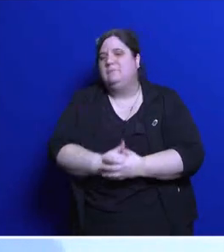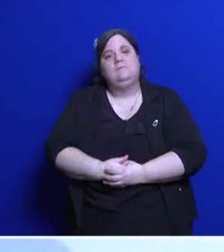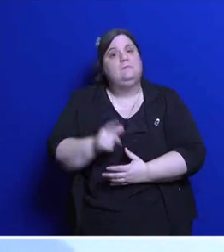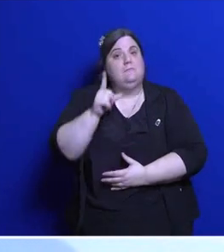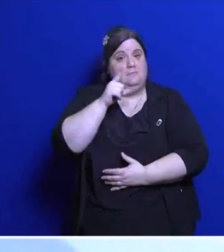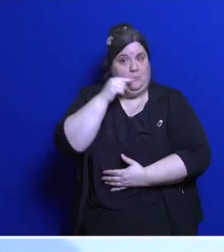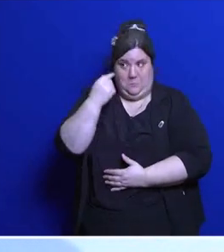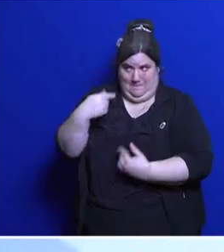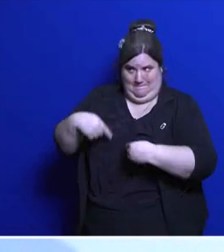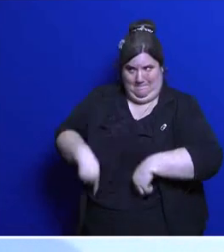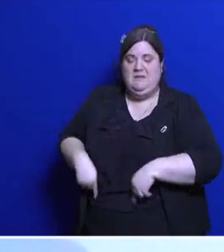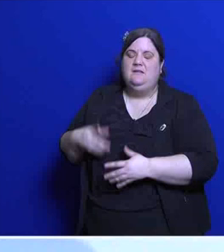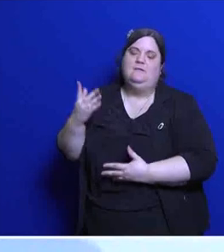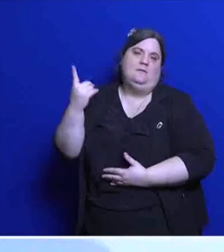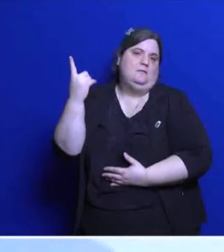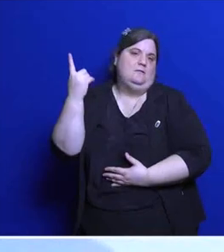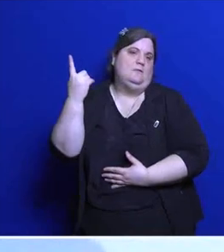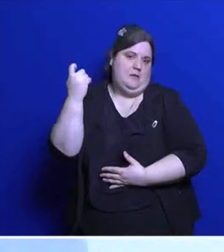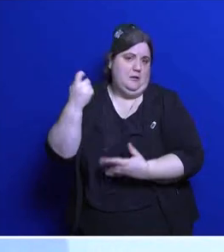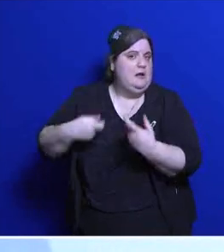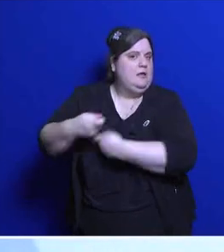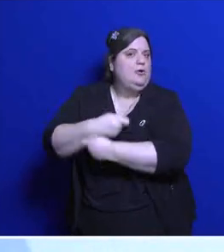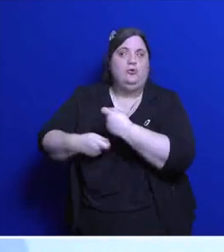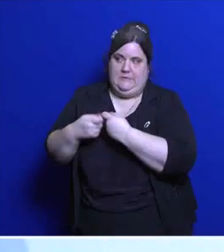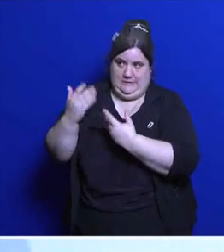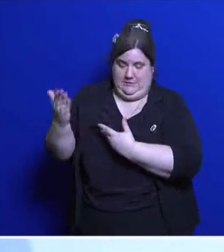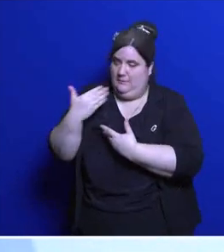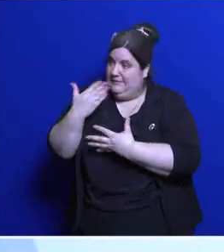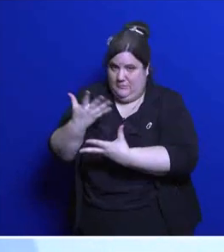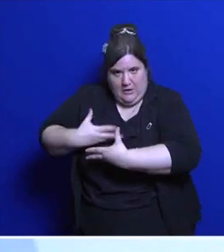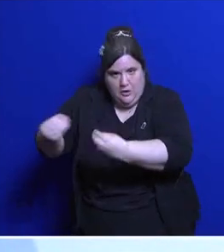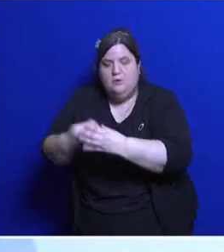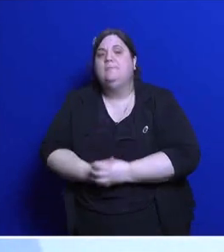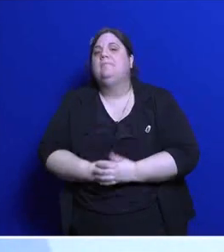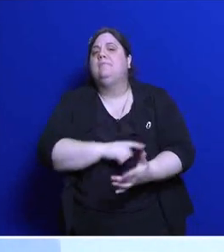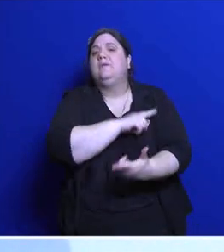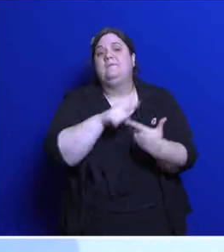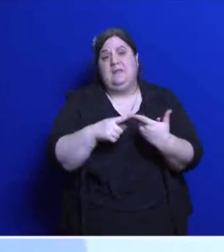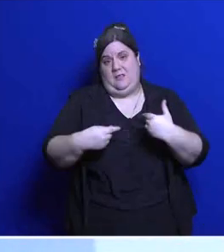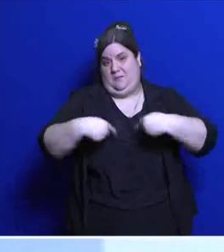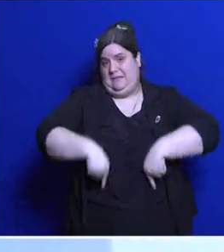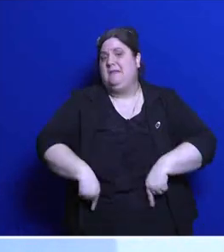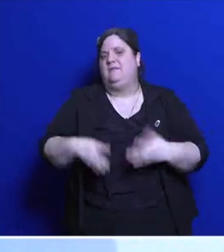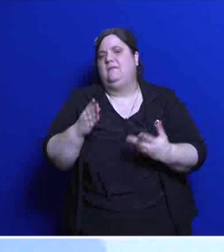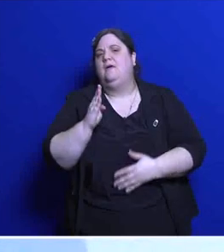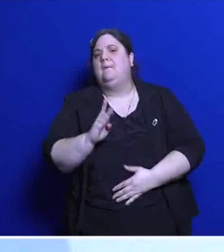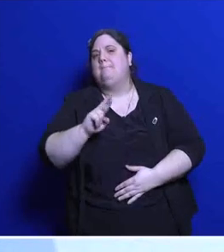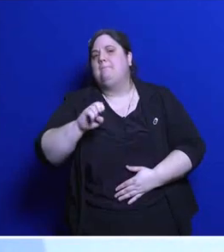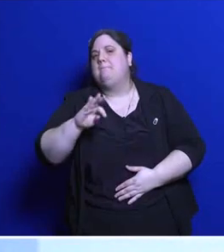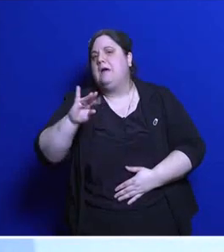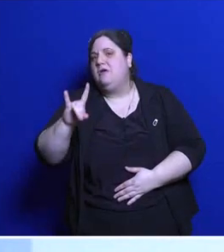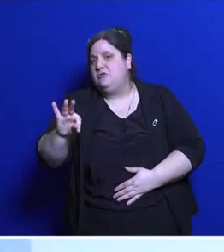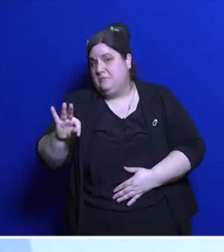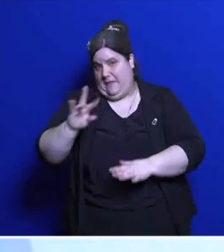mots et son accueil, également par avance le ministre Olivier Becht qui ouvrira la séquence de Vision Golfe de demain, et tous nos